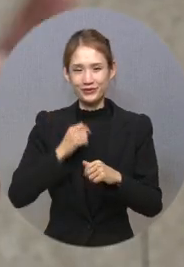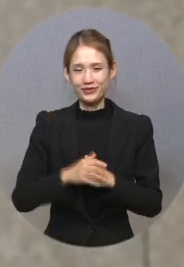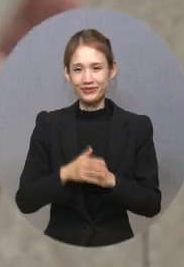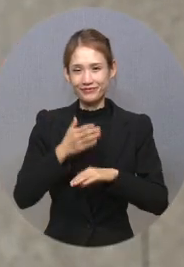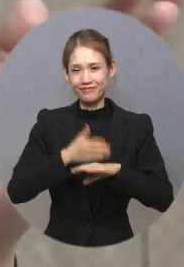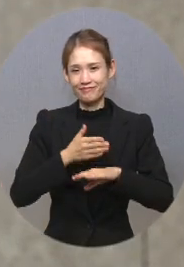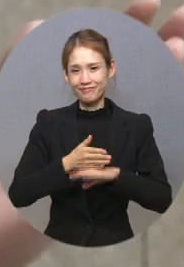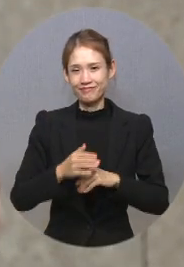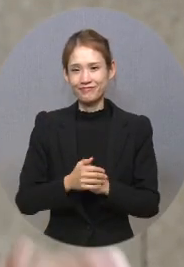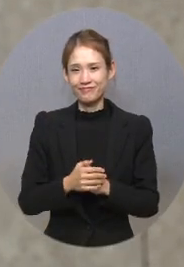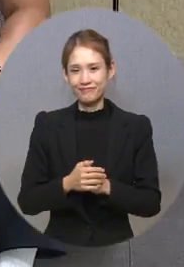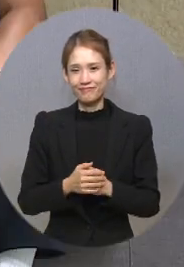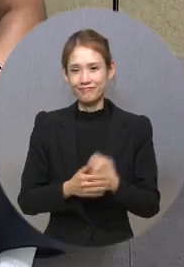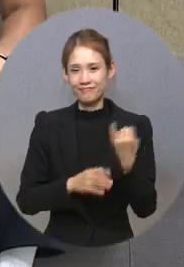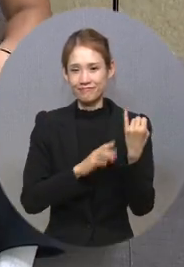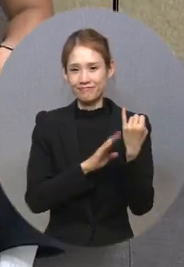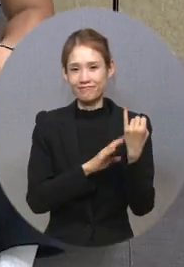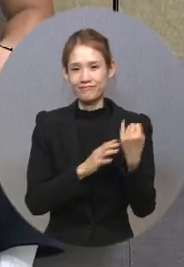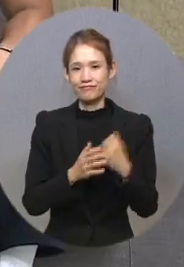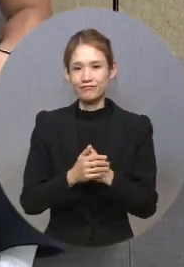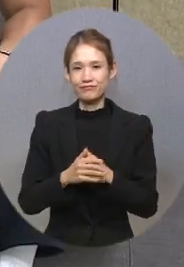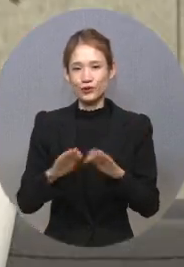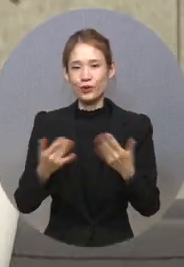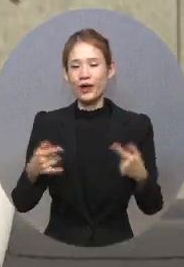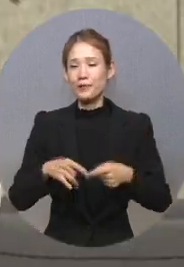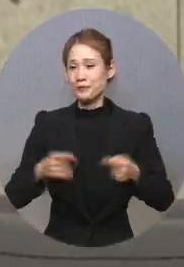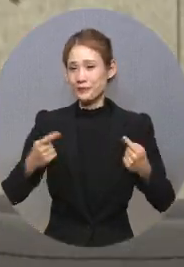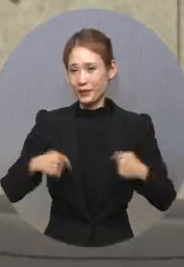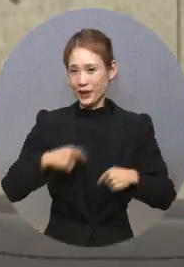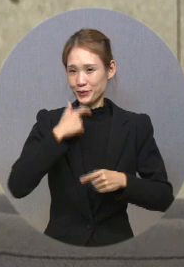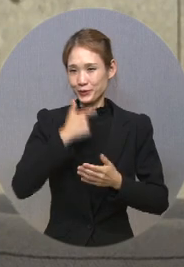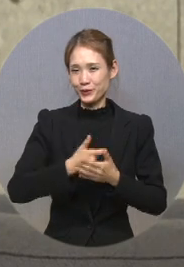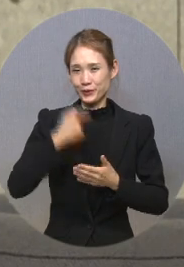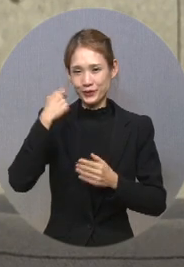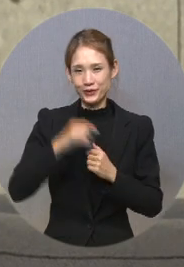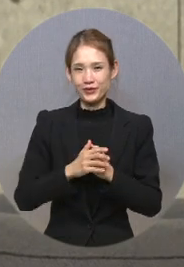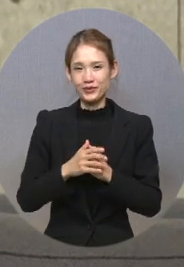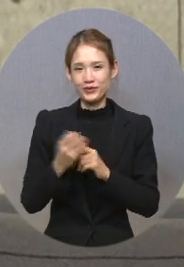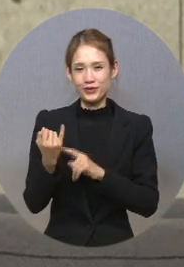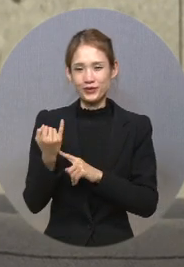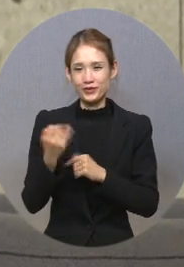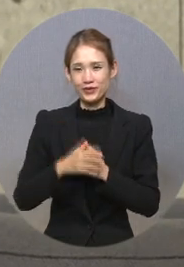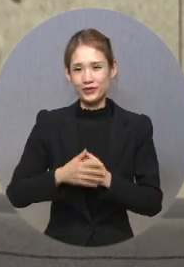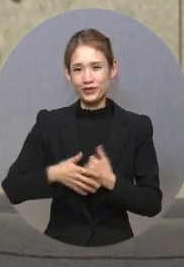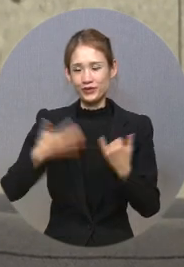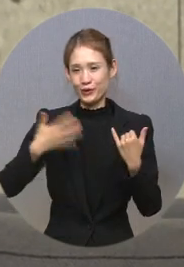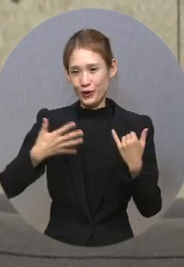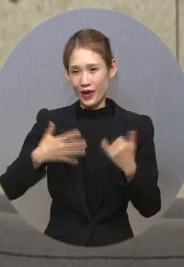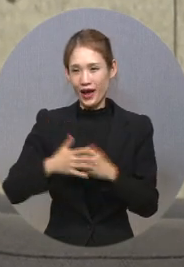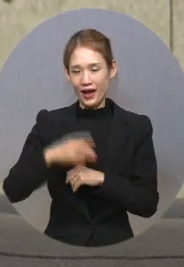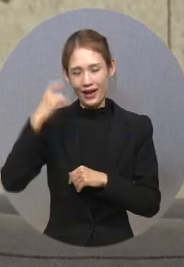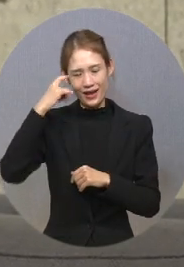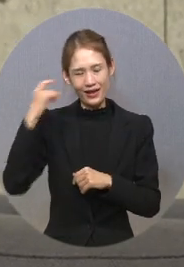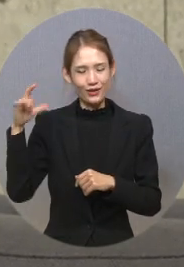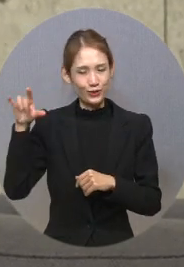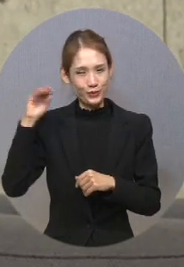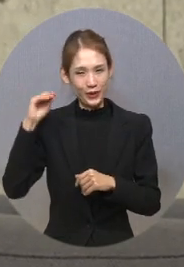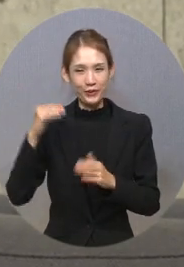감사합니다. 은수는 오늘 함께한 소감. 아 저는 뭐 연아가 온다고 했을